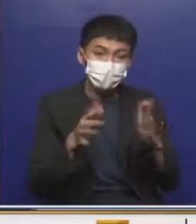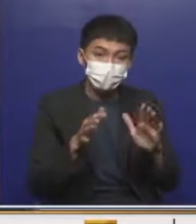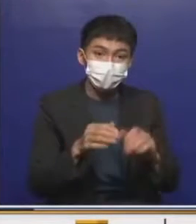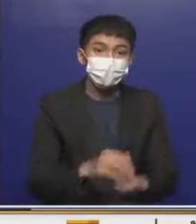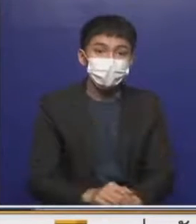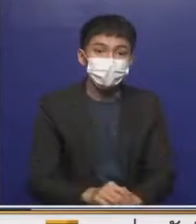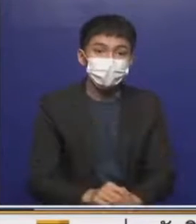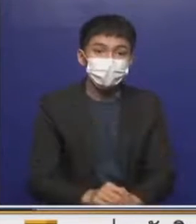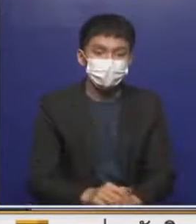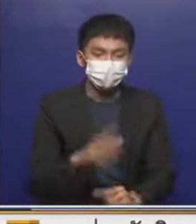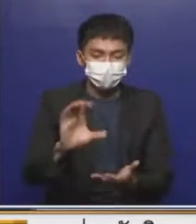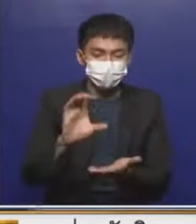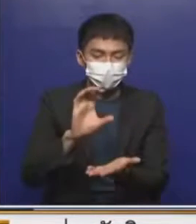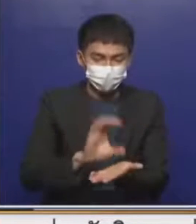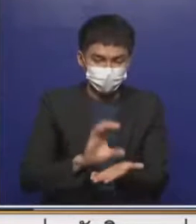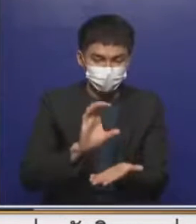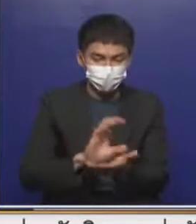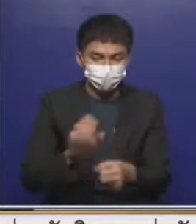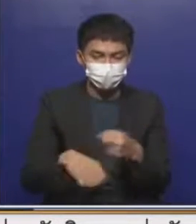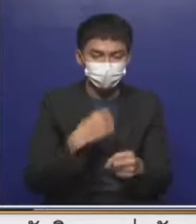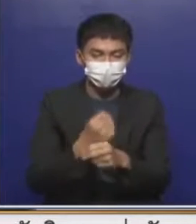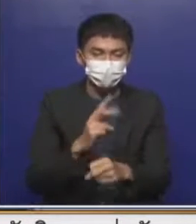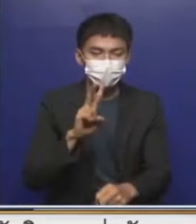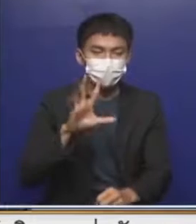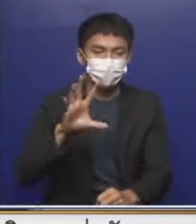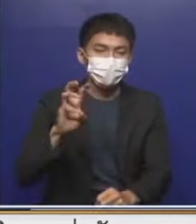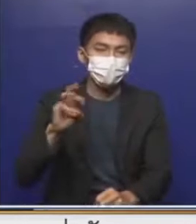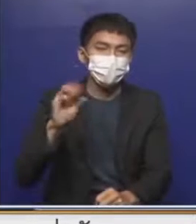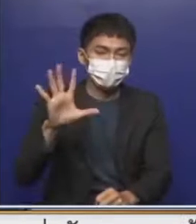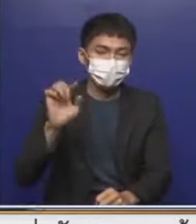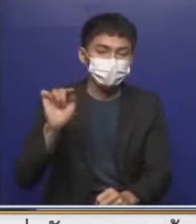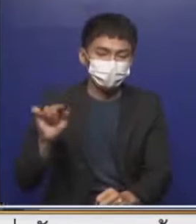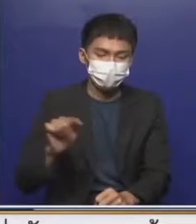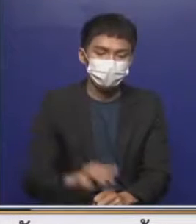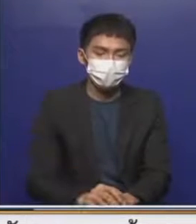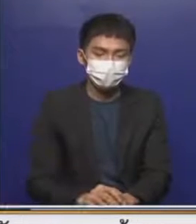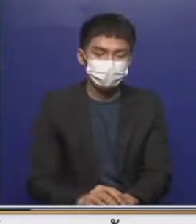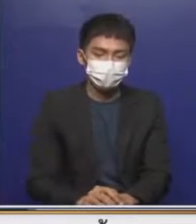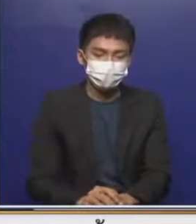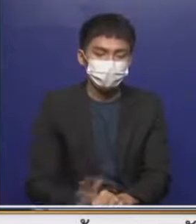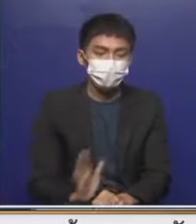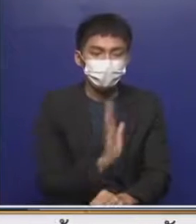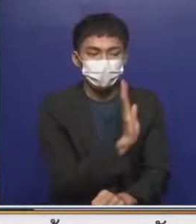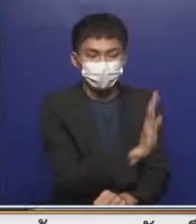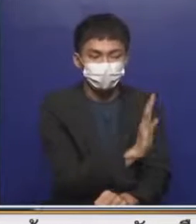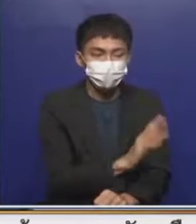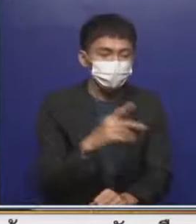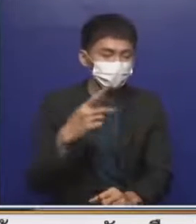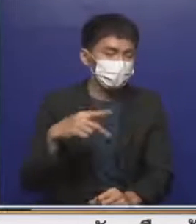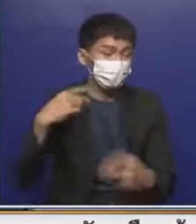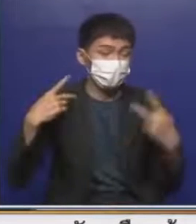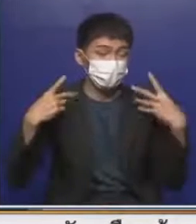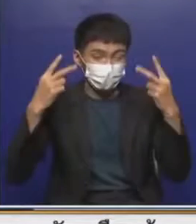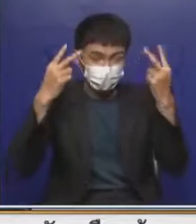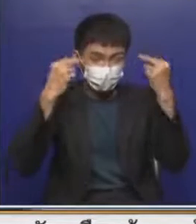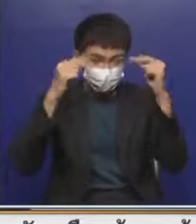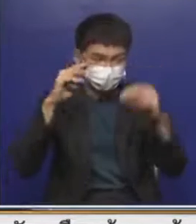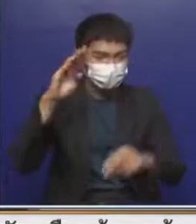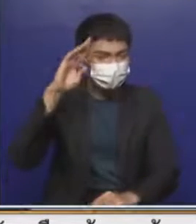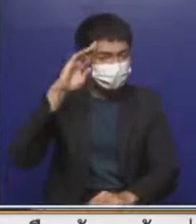นสถ์ี่บรยา